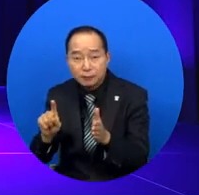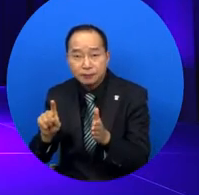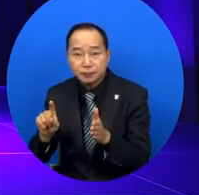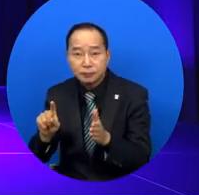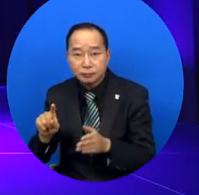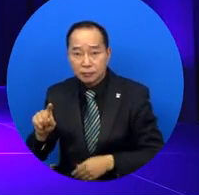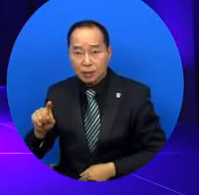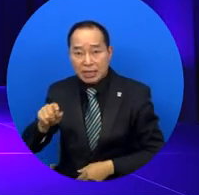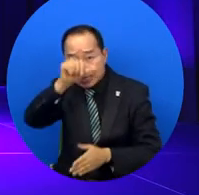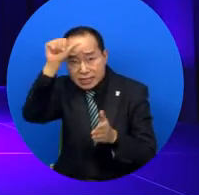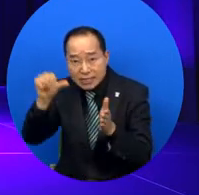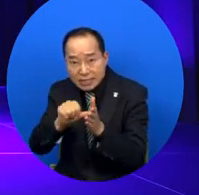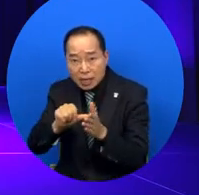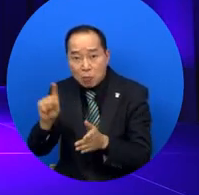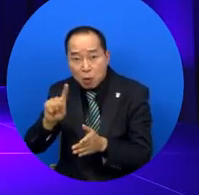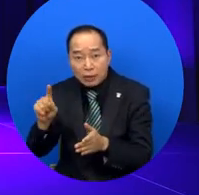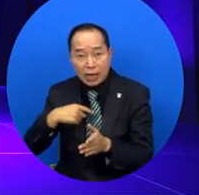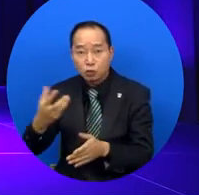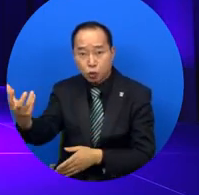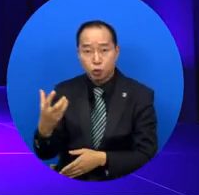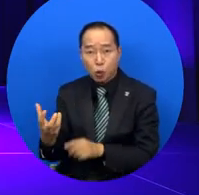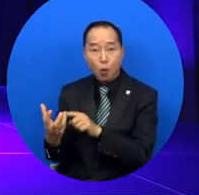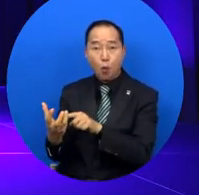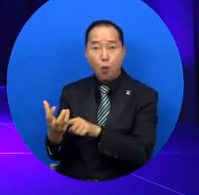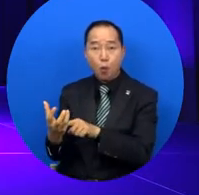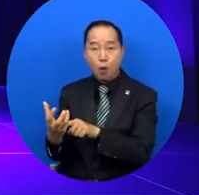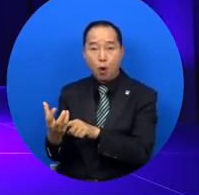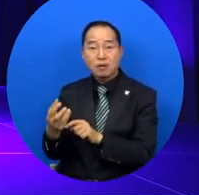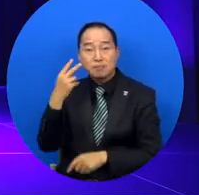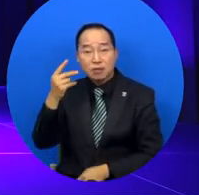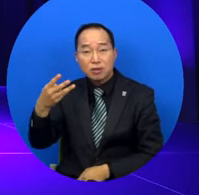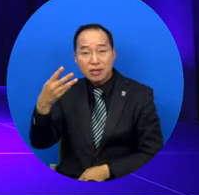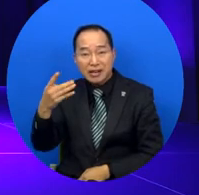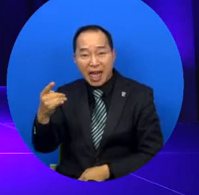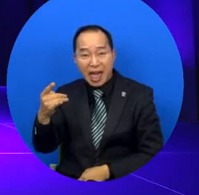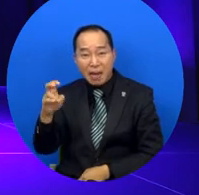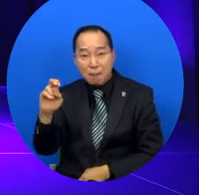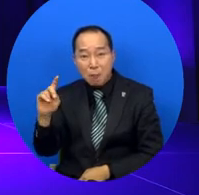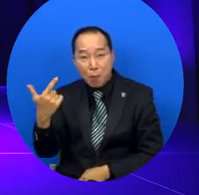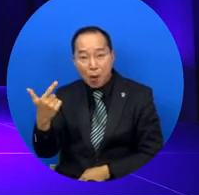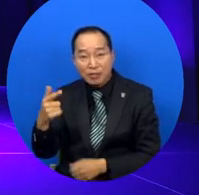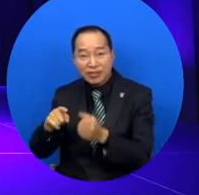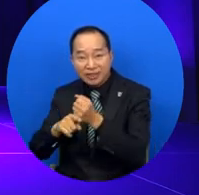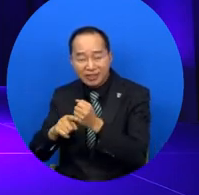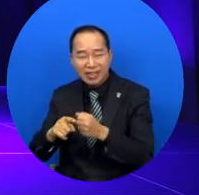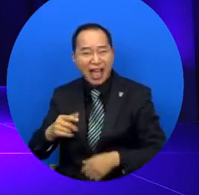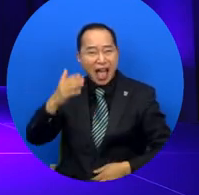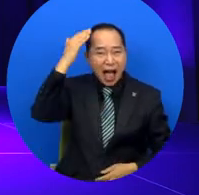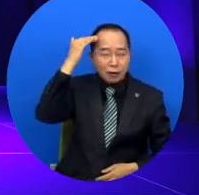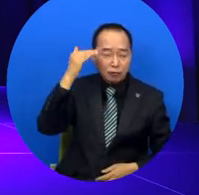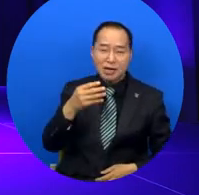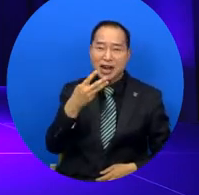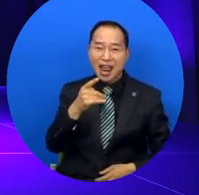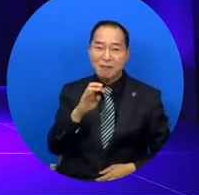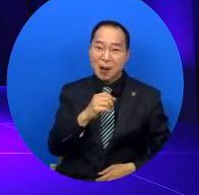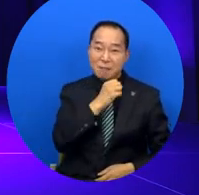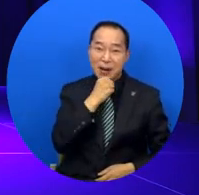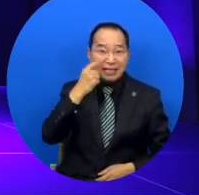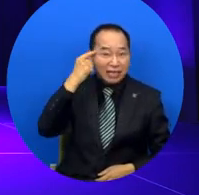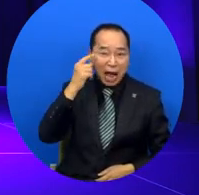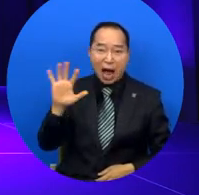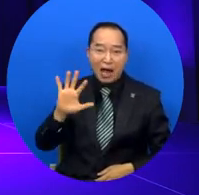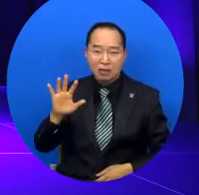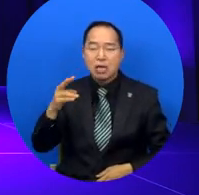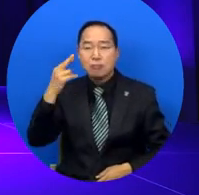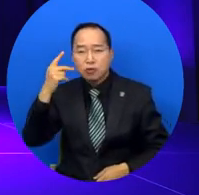when life gives you lemons, 인생이 나한테 뭘 줬잖아요. 이게 미국에서는 레몬이 맛있는 게 아니에요. 우리는 레몬